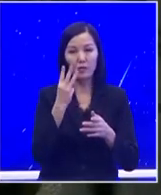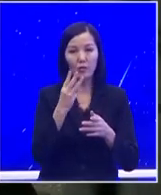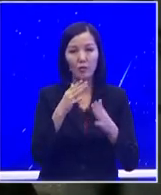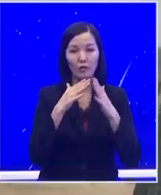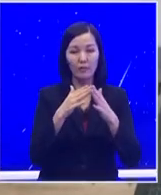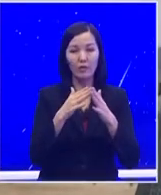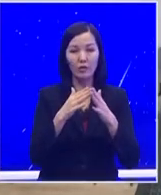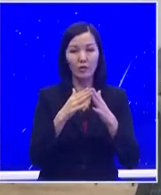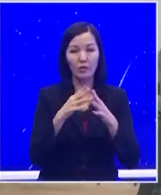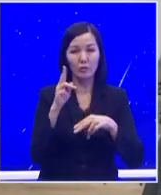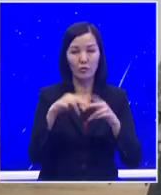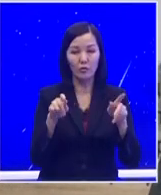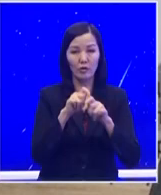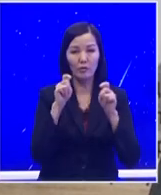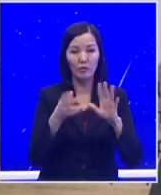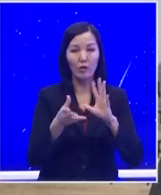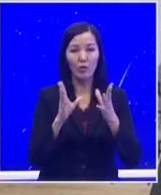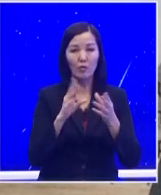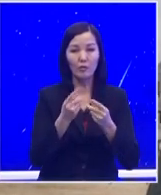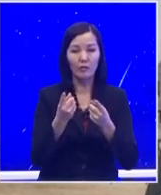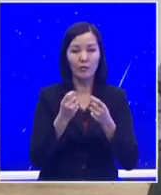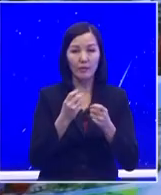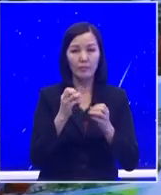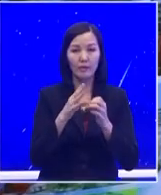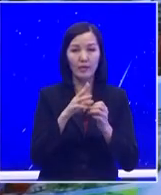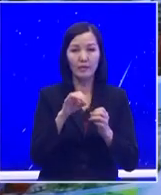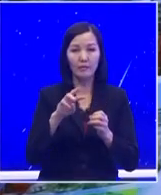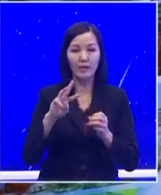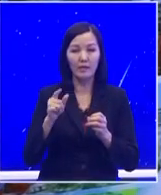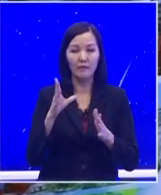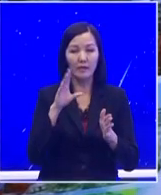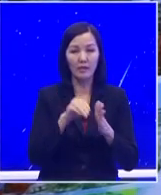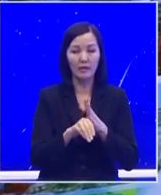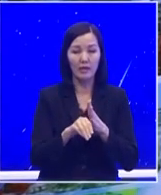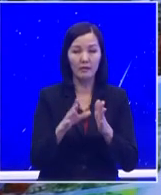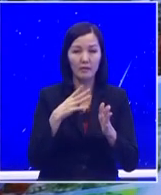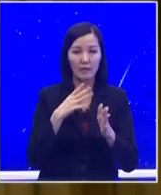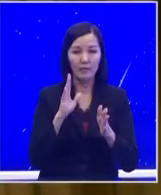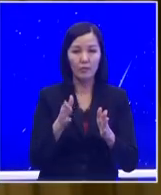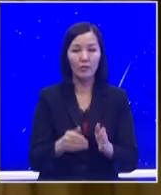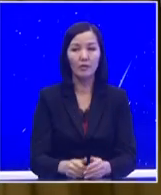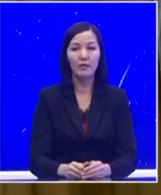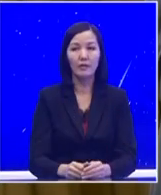тепличных комплексов. В общей сложности планируется привлечь 15 миллиардов тенге частных инвестиций.